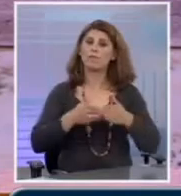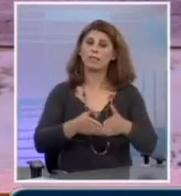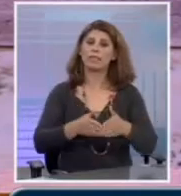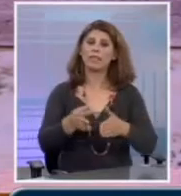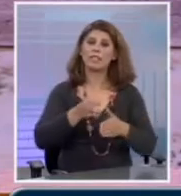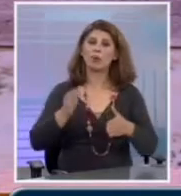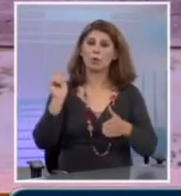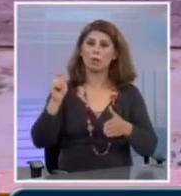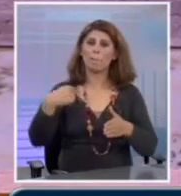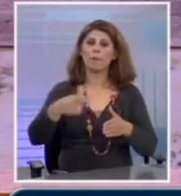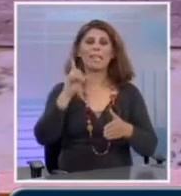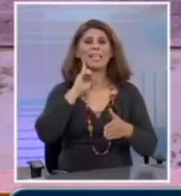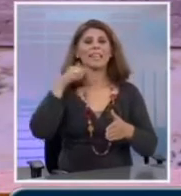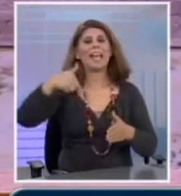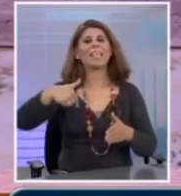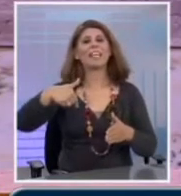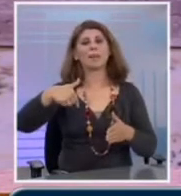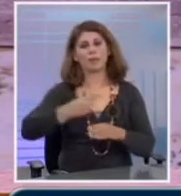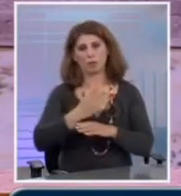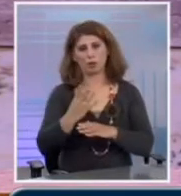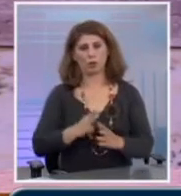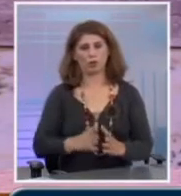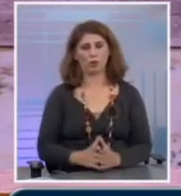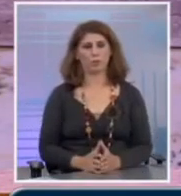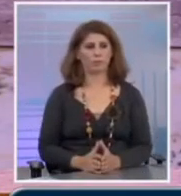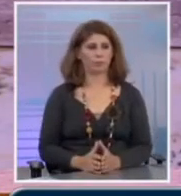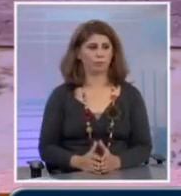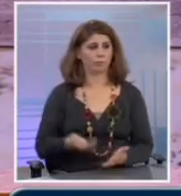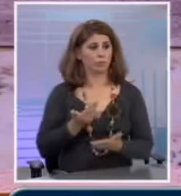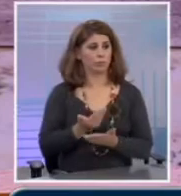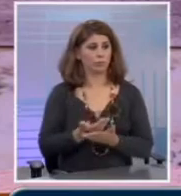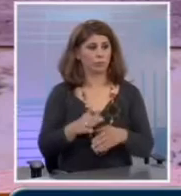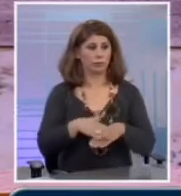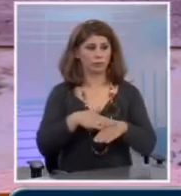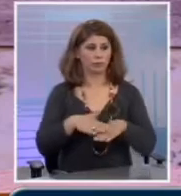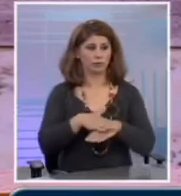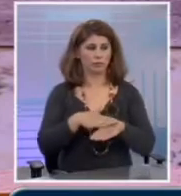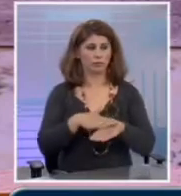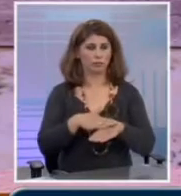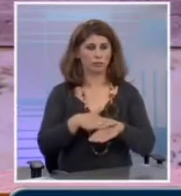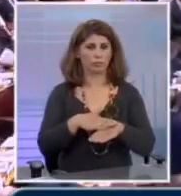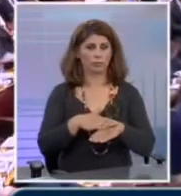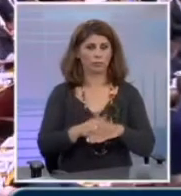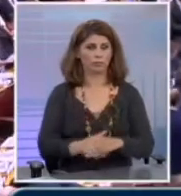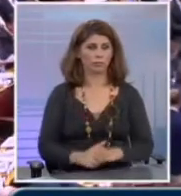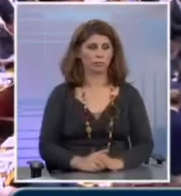κύριος Δρίτσας και μετά η κυρία Γεννηματά. Θα ζητούσα συγγνώμη. Παρακαλώ πολύ.